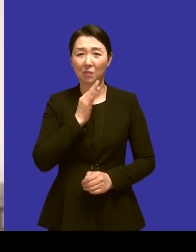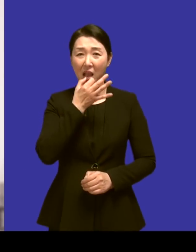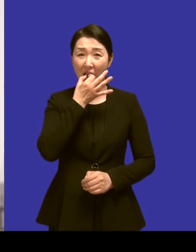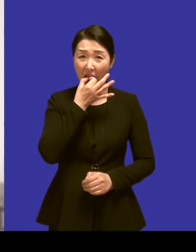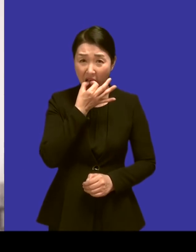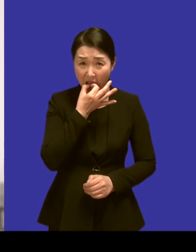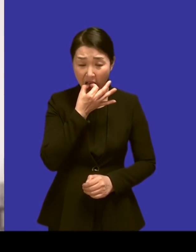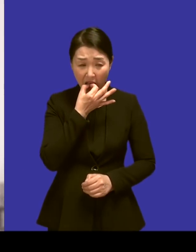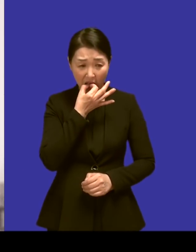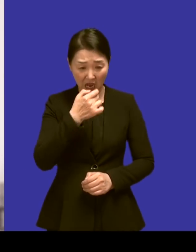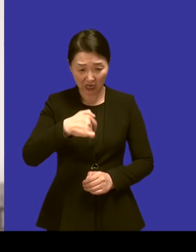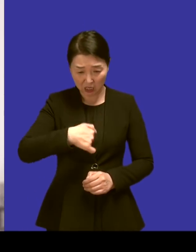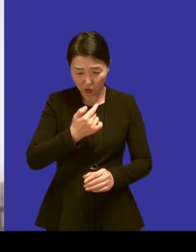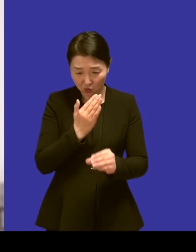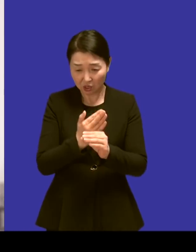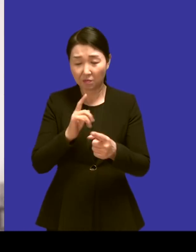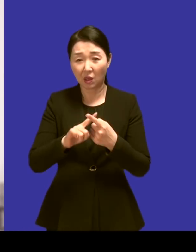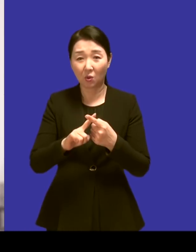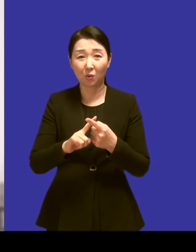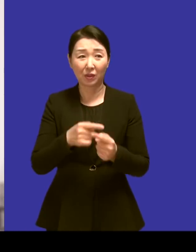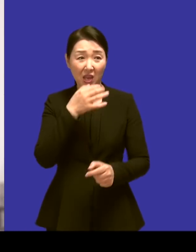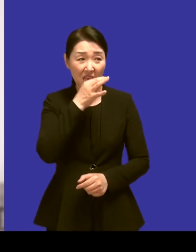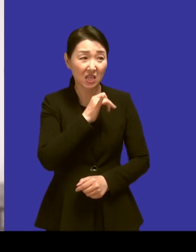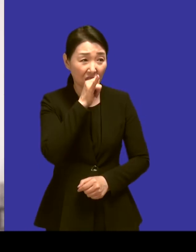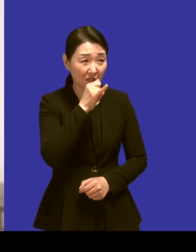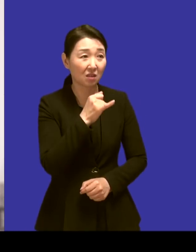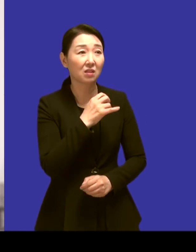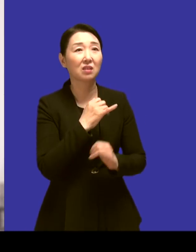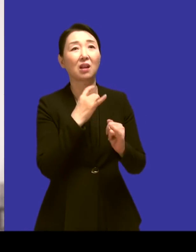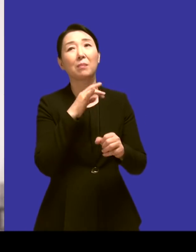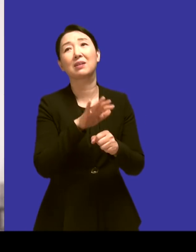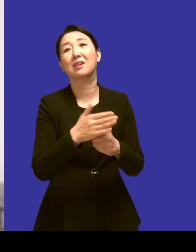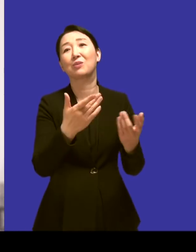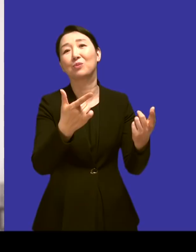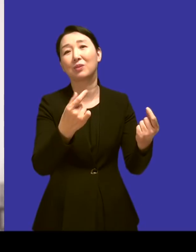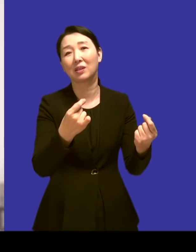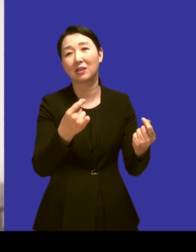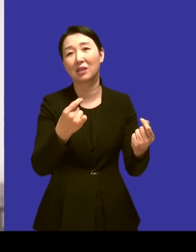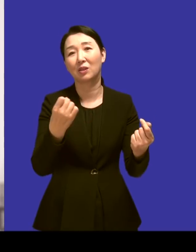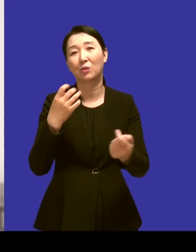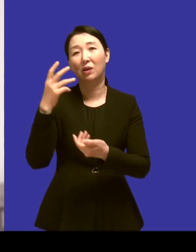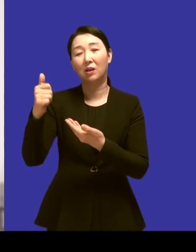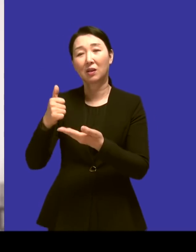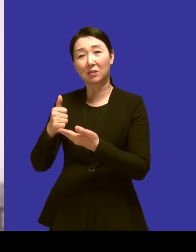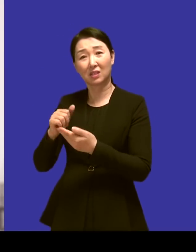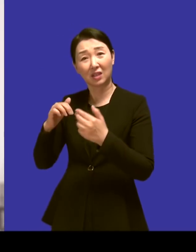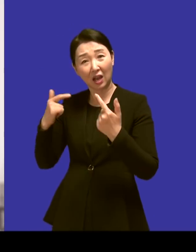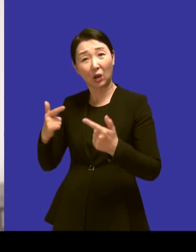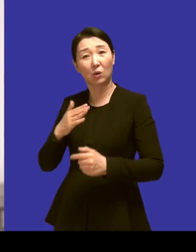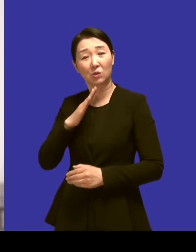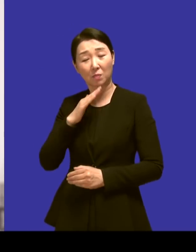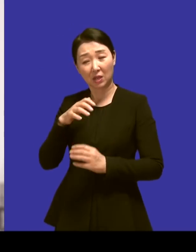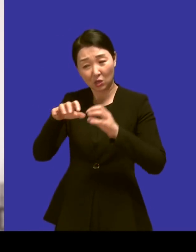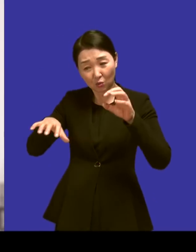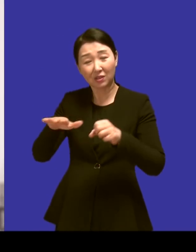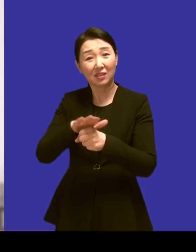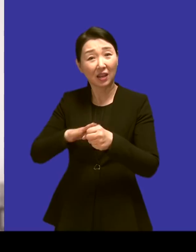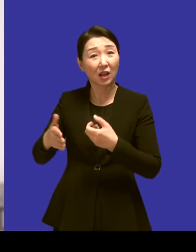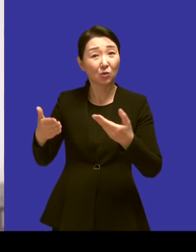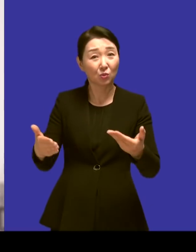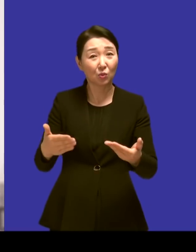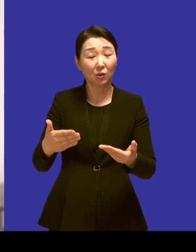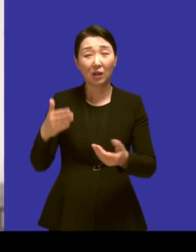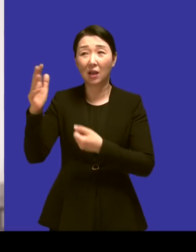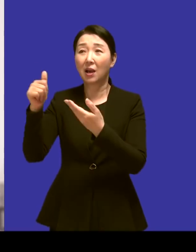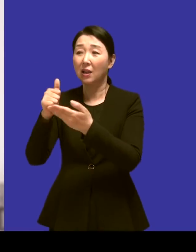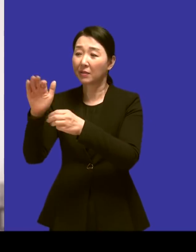이기적으로 나에게 이득될 사람만 사랑하고 있는 것 같고 하나님께서는 전혀 그게 아니라 진짜 이웃을 사랑하고 내가 너를